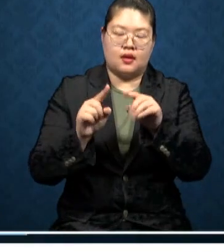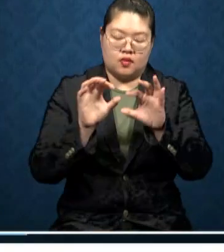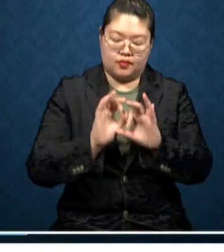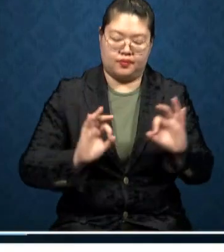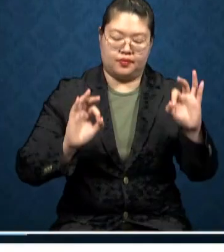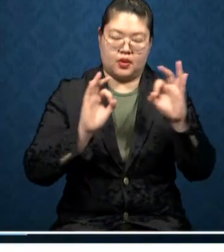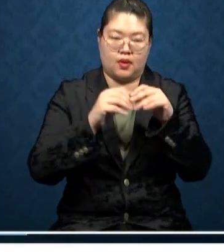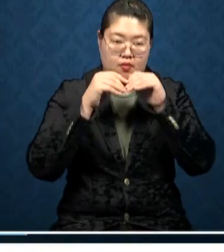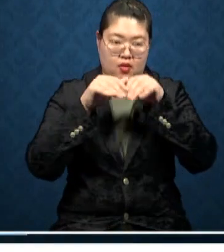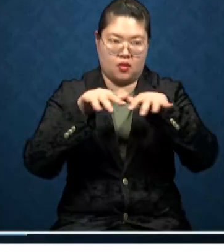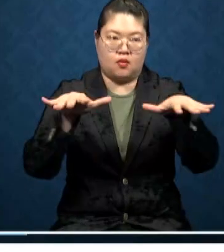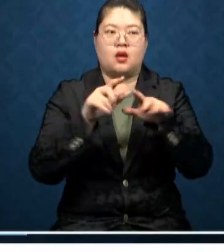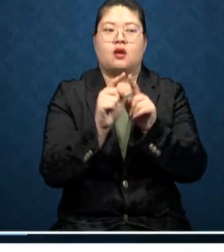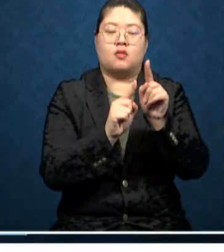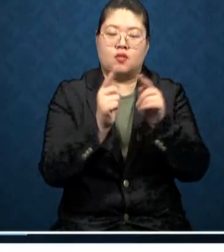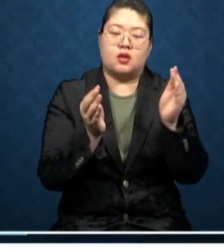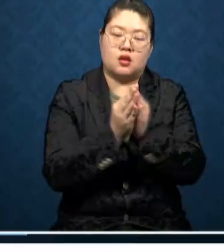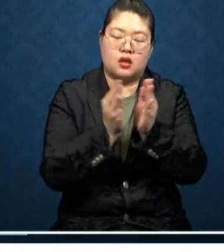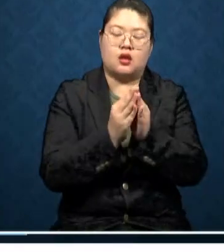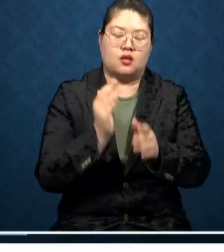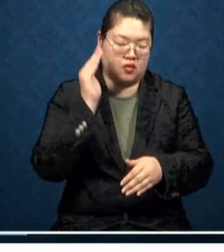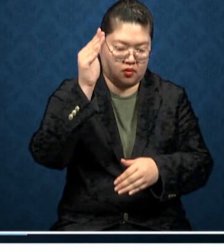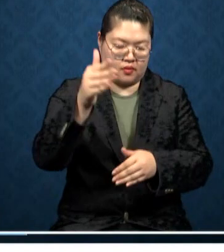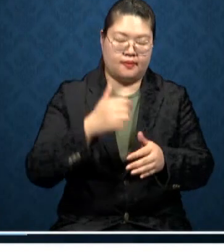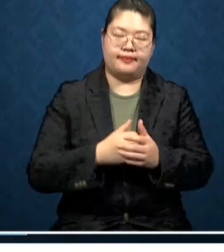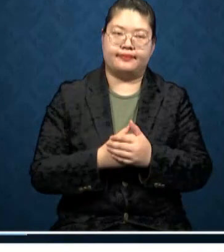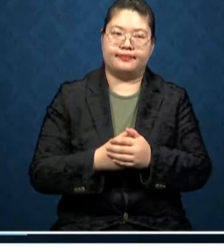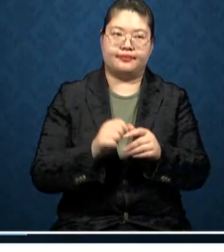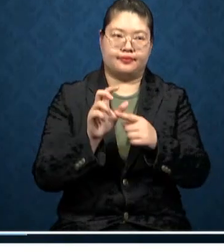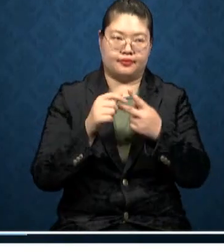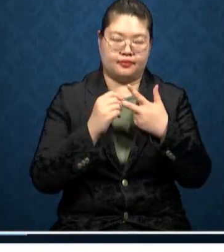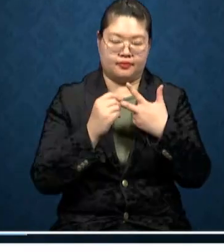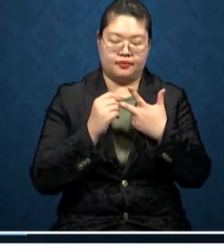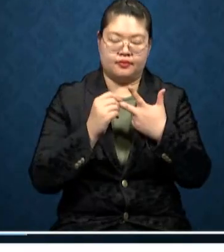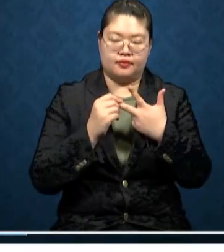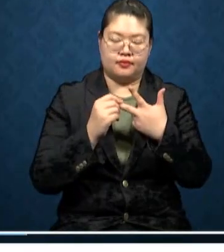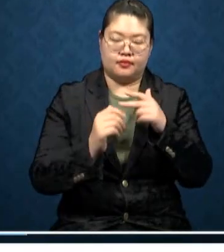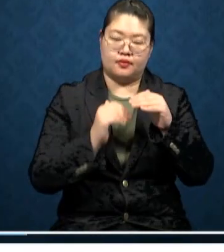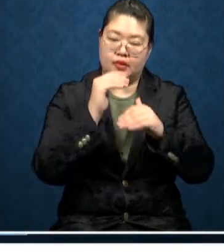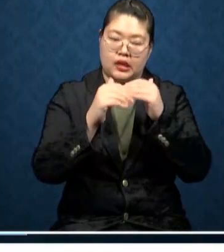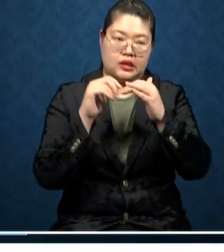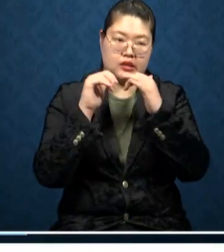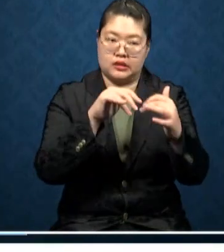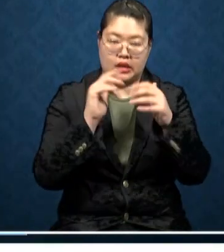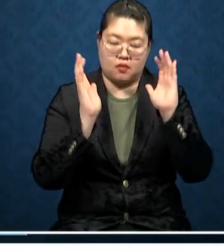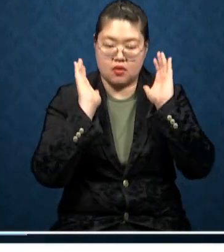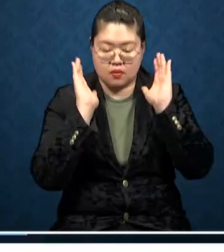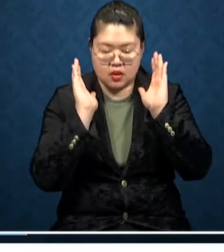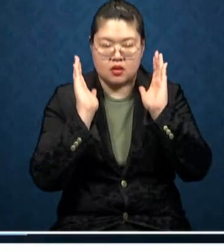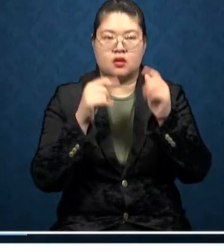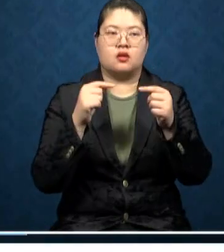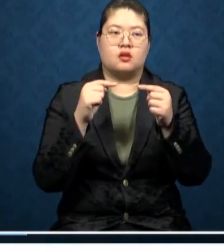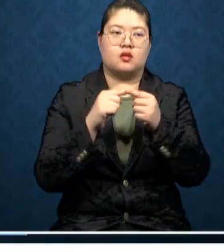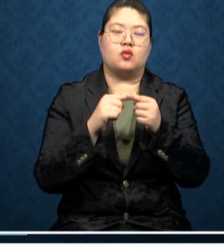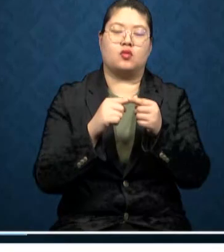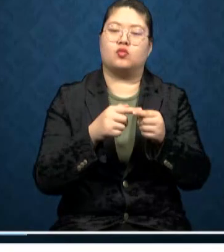แพร่และการประเมินขยายผลต่อไปเรื่องที่ 3คือการพัฒนาการสื่อสารประชาประชาสัมพันธ์ซึ่งต้องทำ